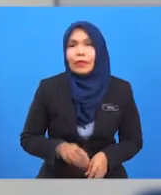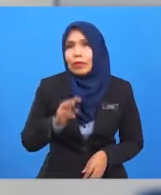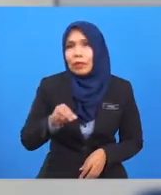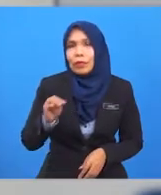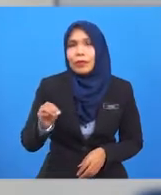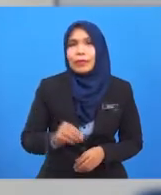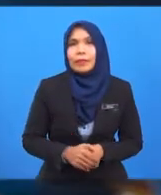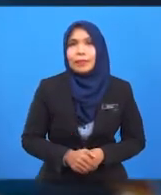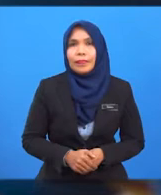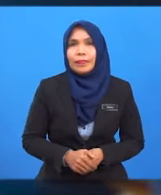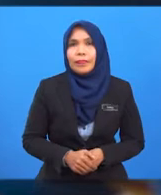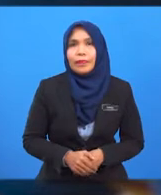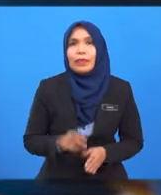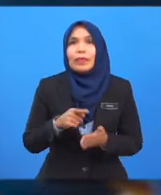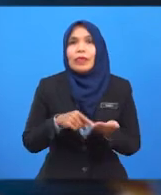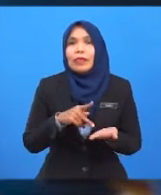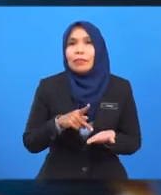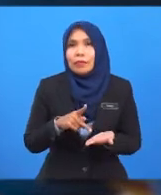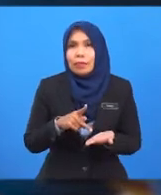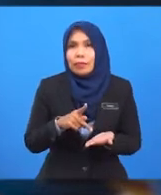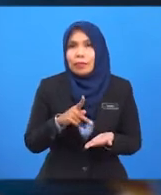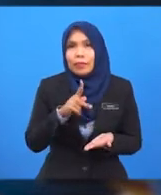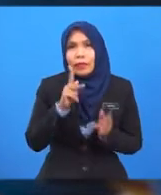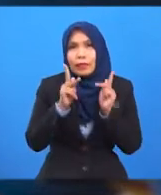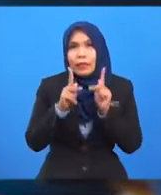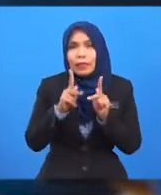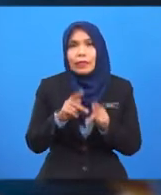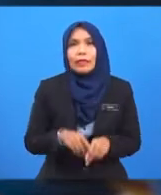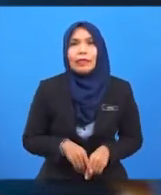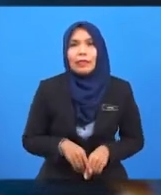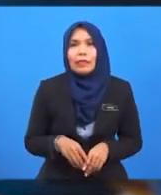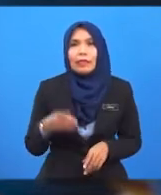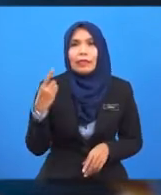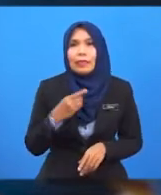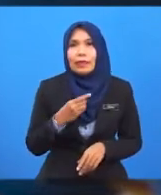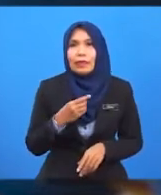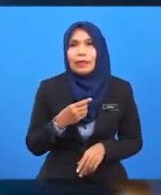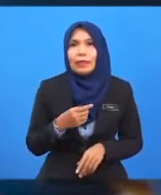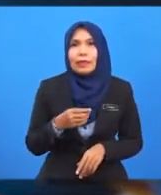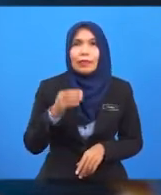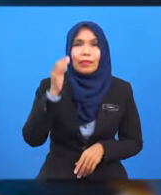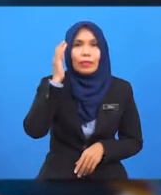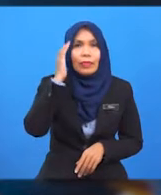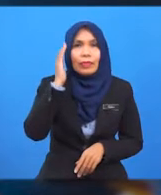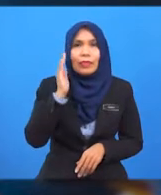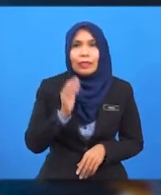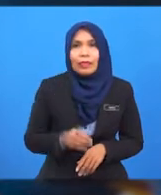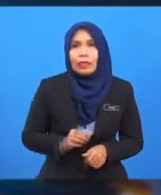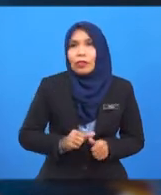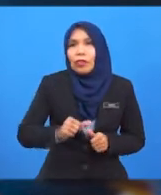Murid-murid sekalian, apa kata kita merenung jauh ke hadapan?